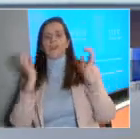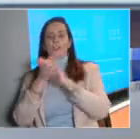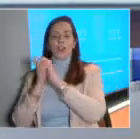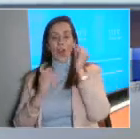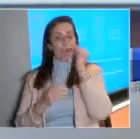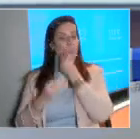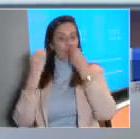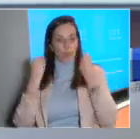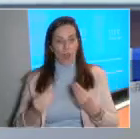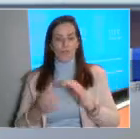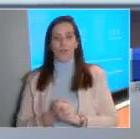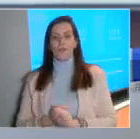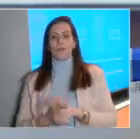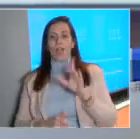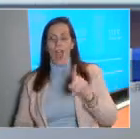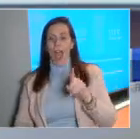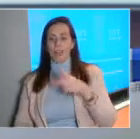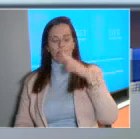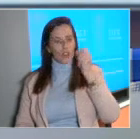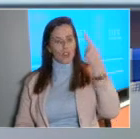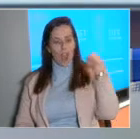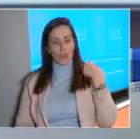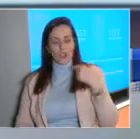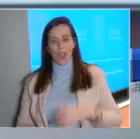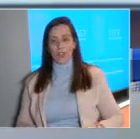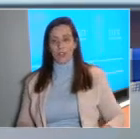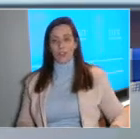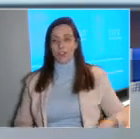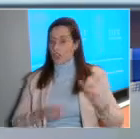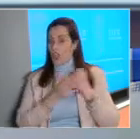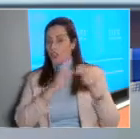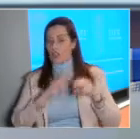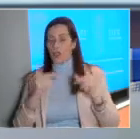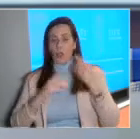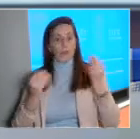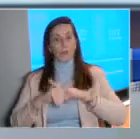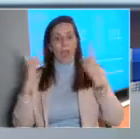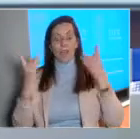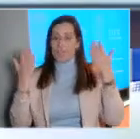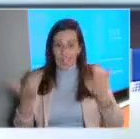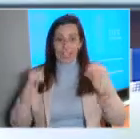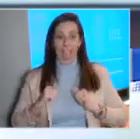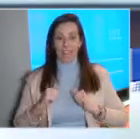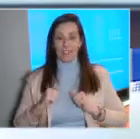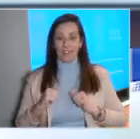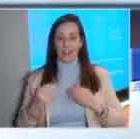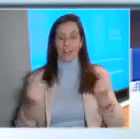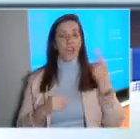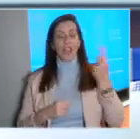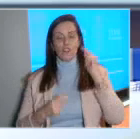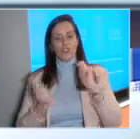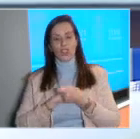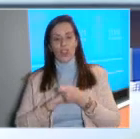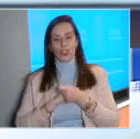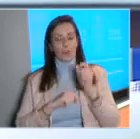צהריים טובים. צהריים טובים למריה. אתה הבטחת לי שבוע שעבר, יובל קרני, שעד שנחזור יהיו דברים אחרים לחלוטין, והנה, הדבר היחיד